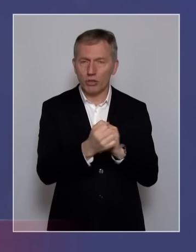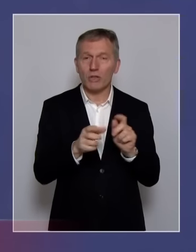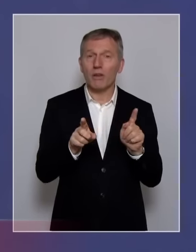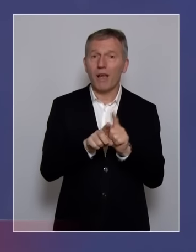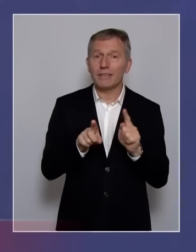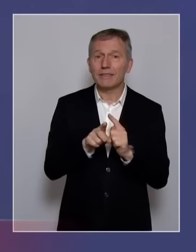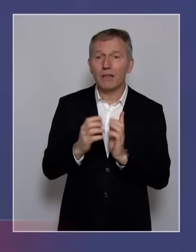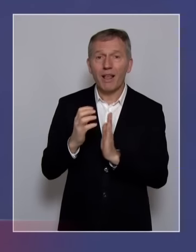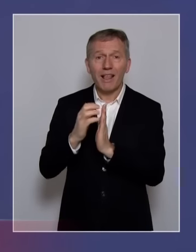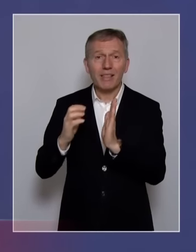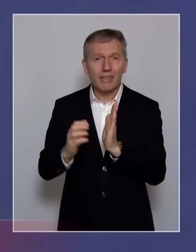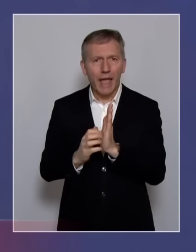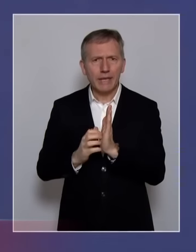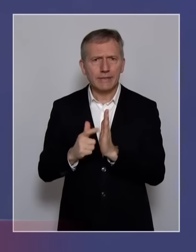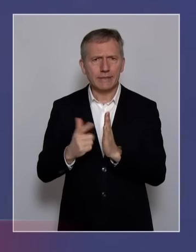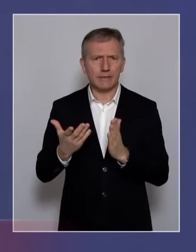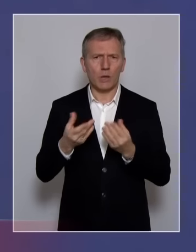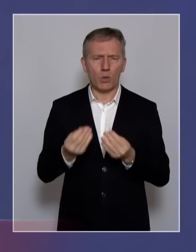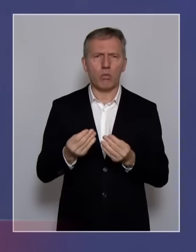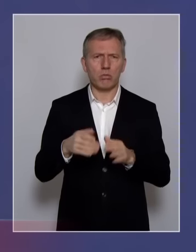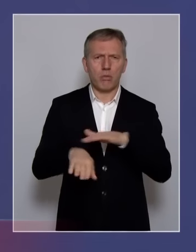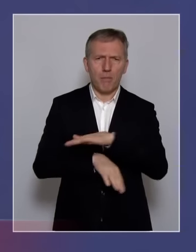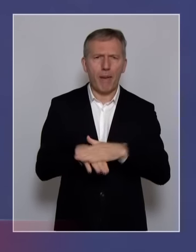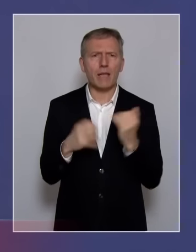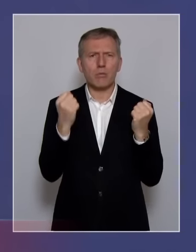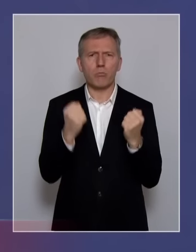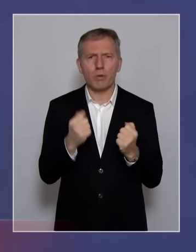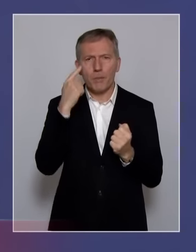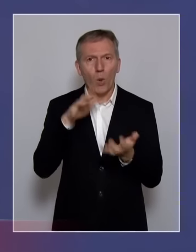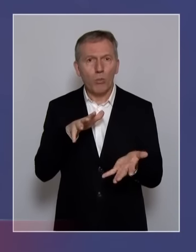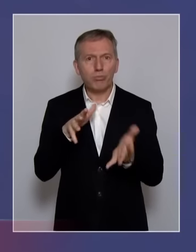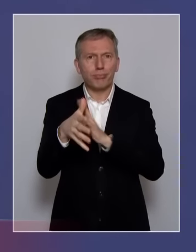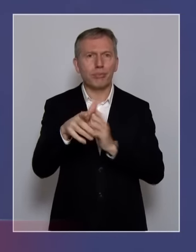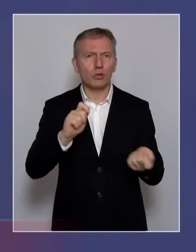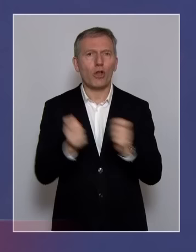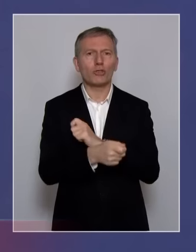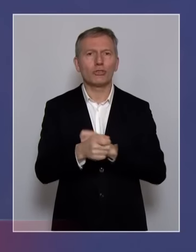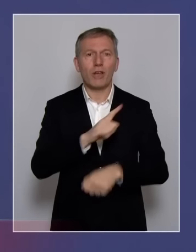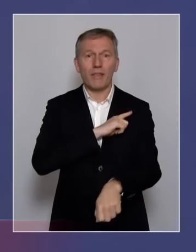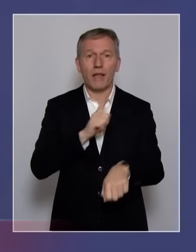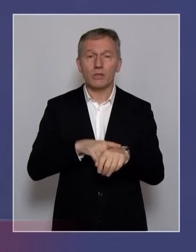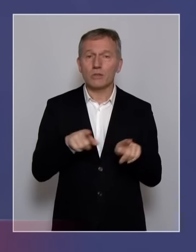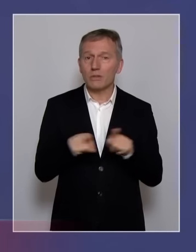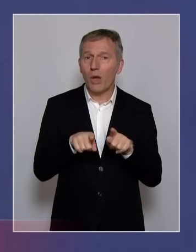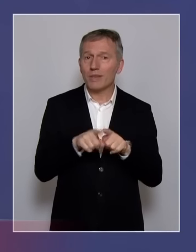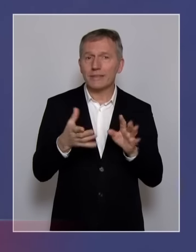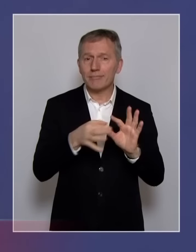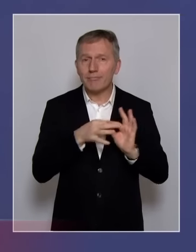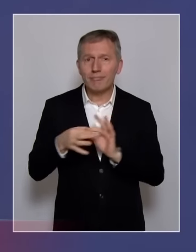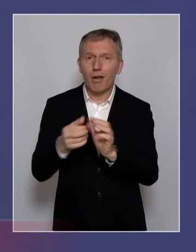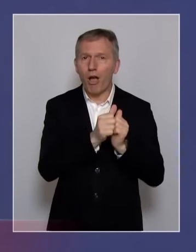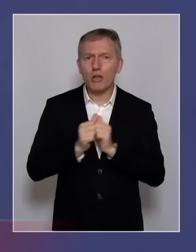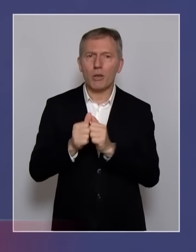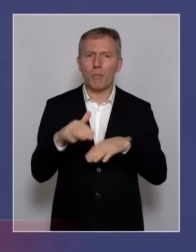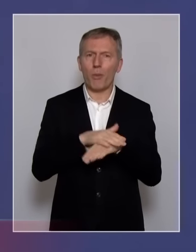prenant un texte qui permet de poser les jalons de notre transition énergétique et en quelque sorte de construire la cohérence de notre politique